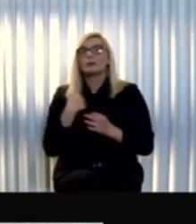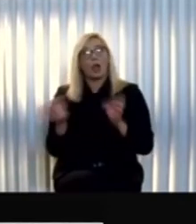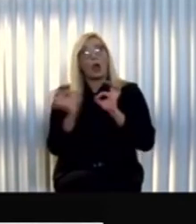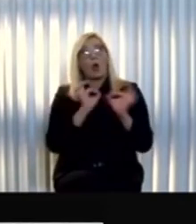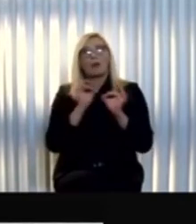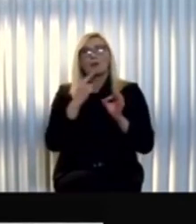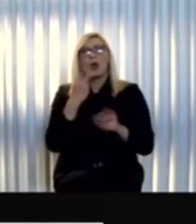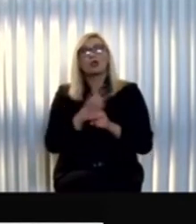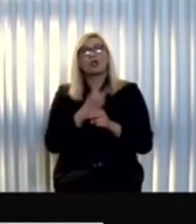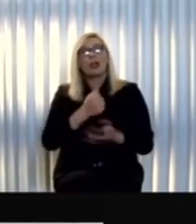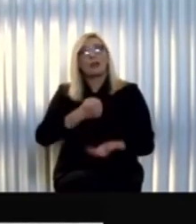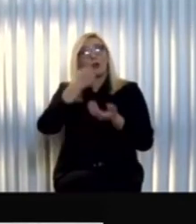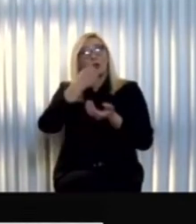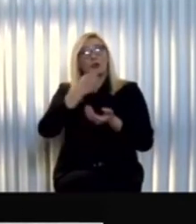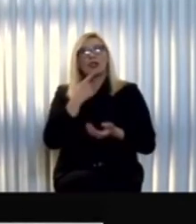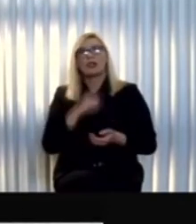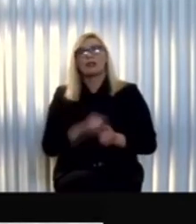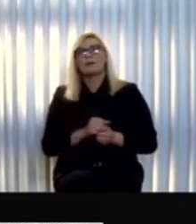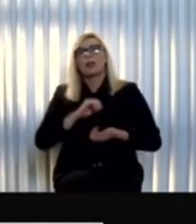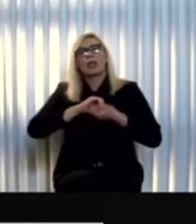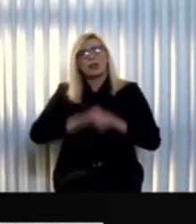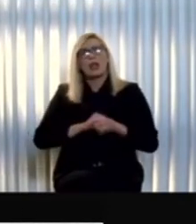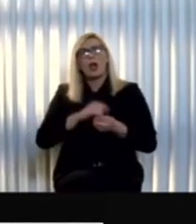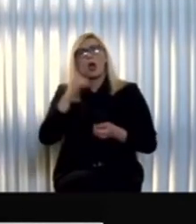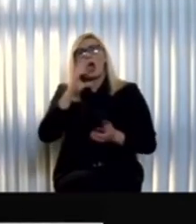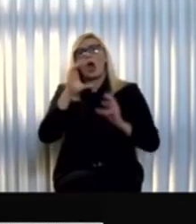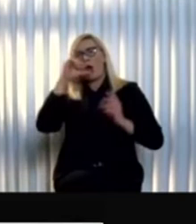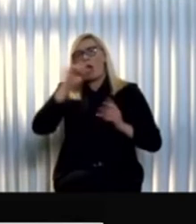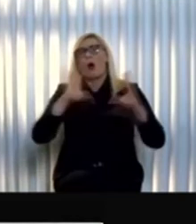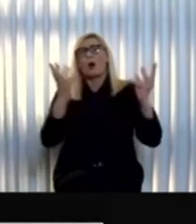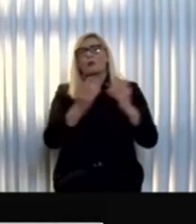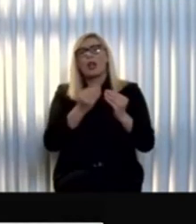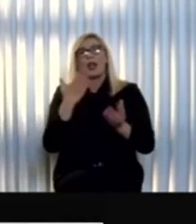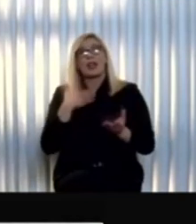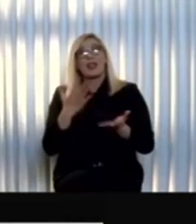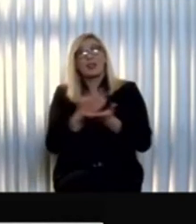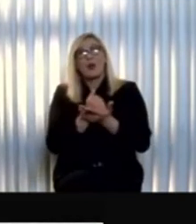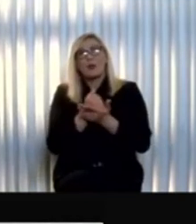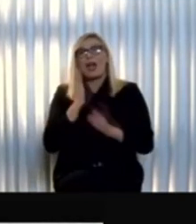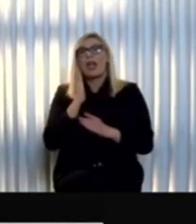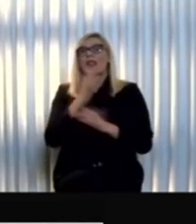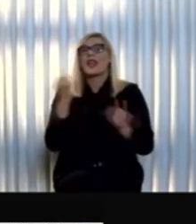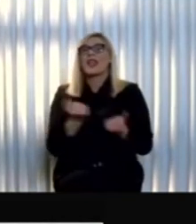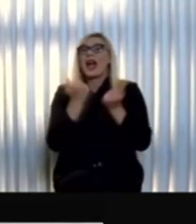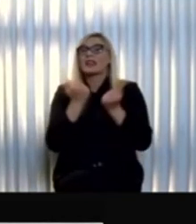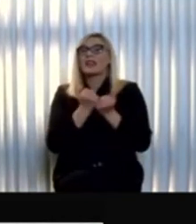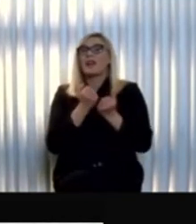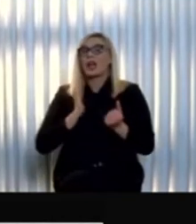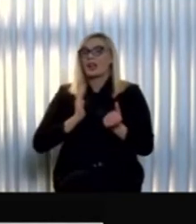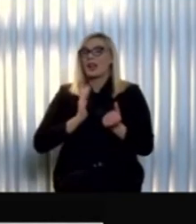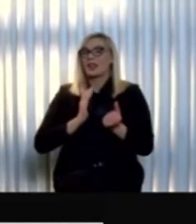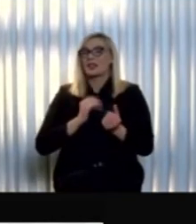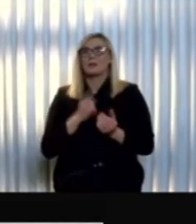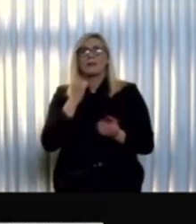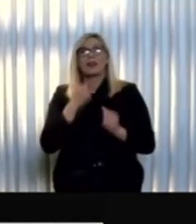државниот буџет. Заедницата, општеството, ќе добие иден активен граѓанин. Дадовме